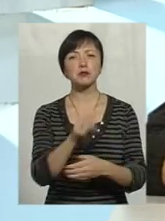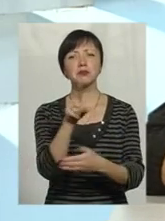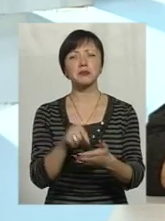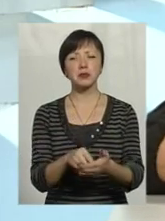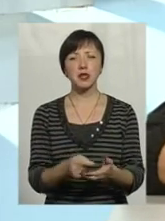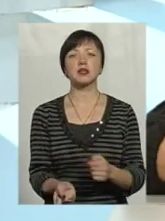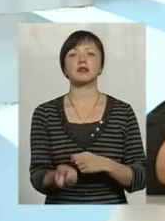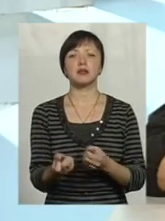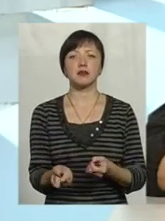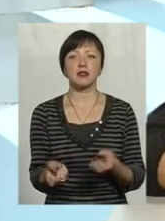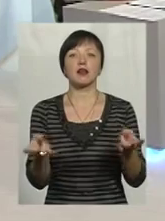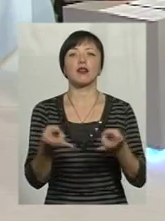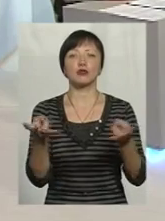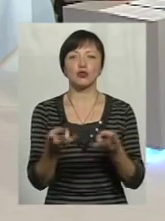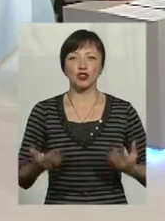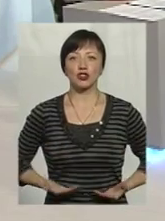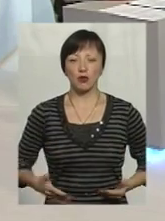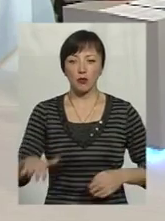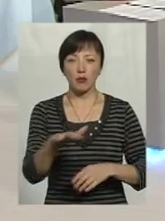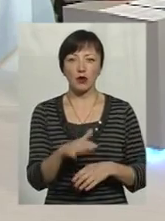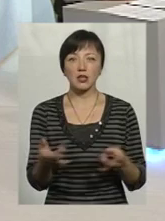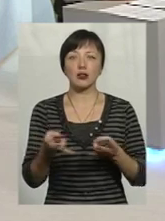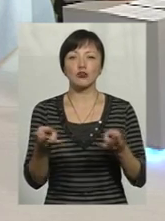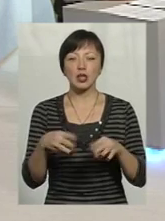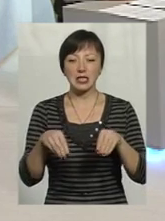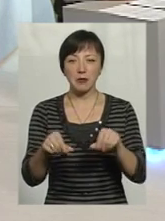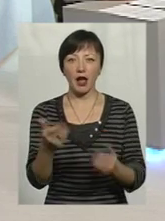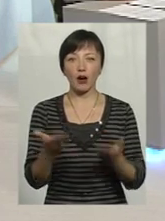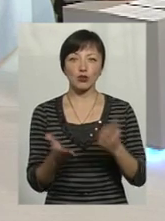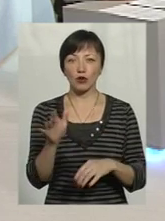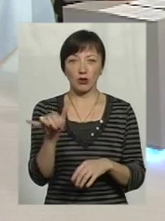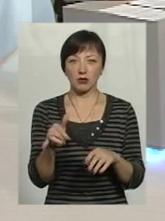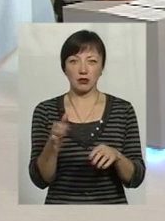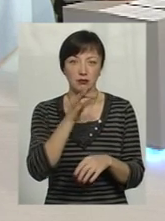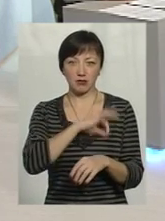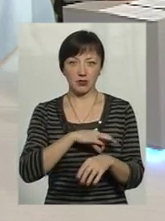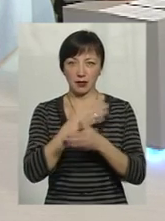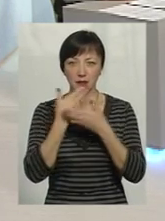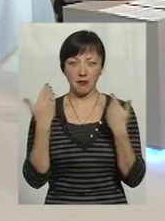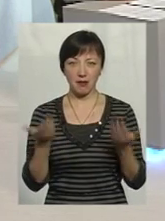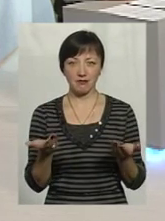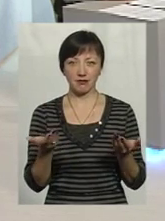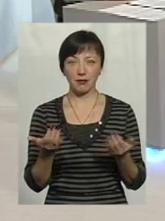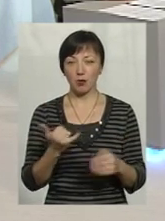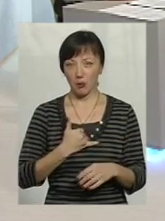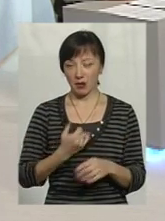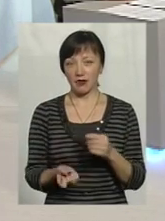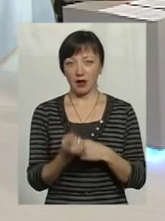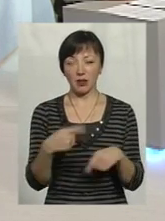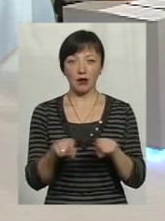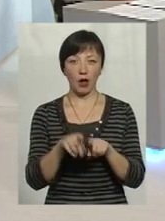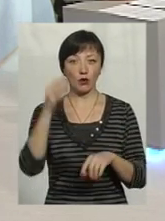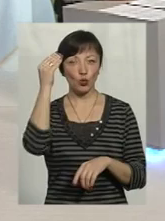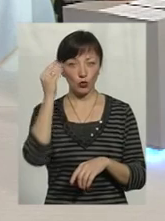для чого стільки житлових площ, для чого стільки землі, якщо вона не приносить ніякого доходу? У мене виникає така думка,